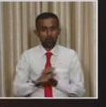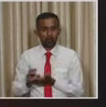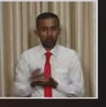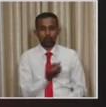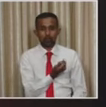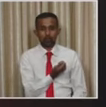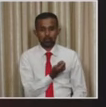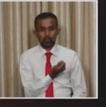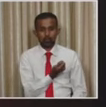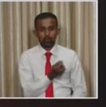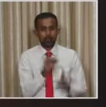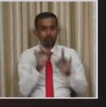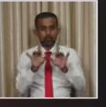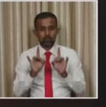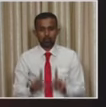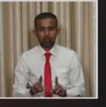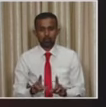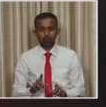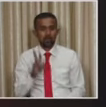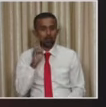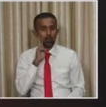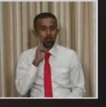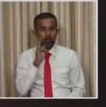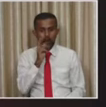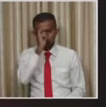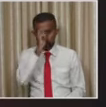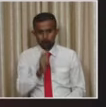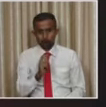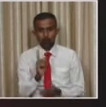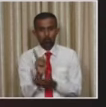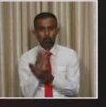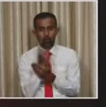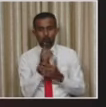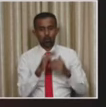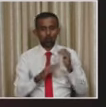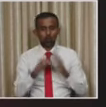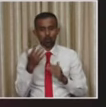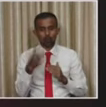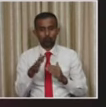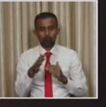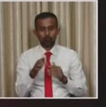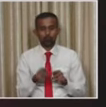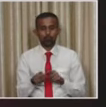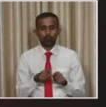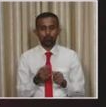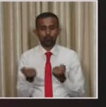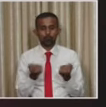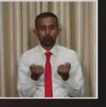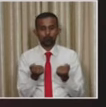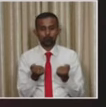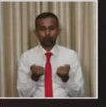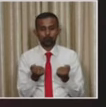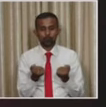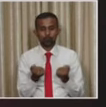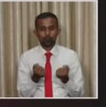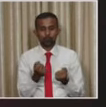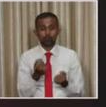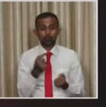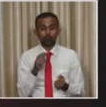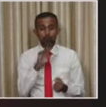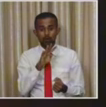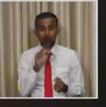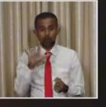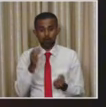තියෙන මුදලත් එක හා සමානයි. රනිල් වික්‍රමසිංහ මහත්තයා හෙලිකොප්ටර් භාවිතා කරා, ඒ වගේම වාහන 4-5කින්